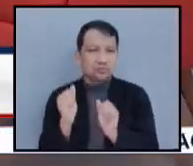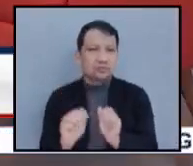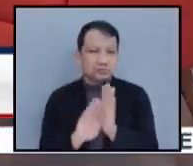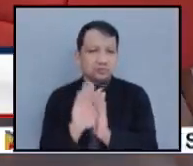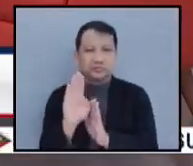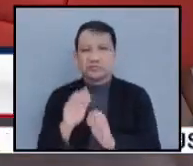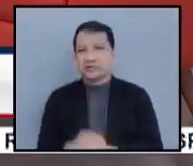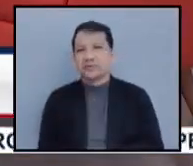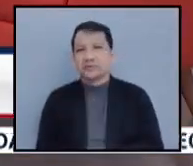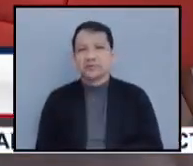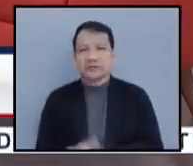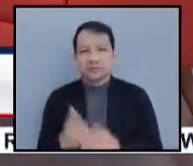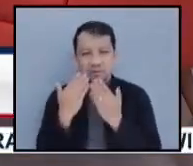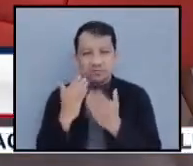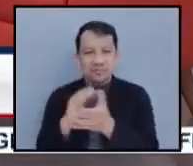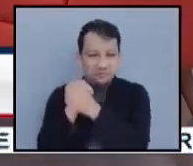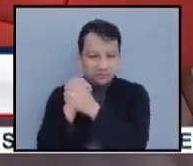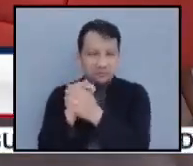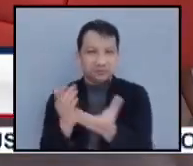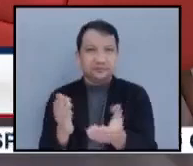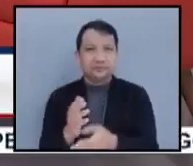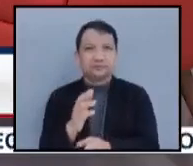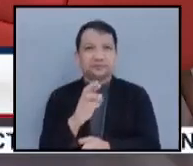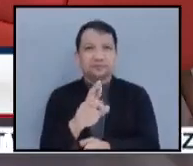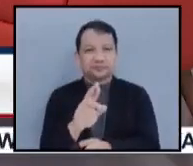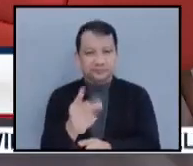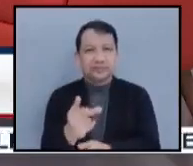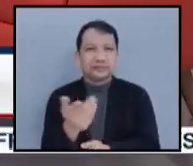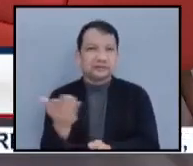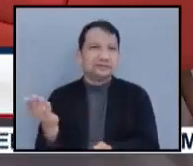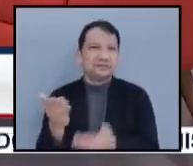Congratulations. Congratulations, Arkin. More to go.